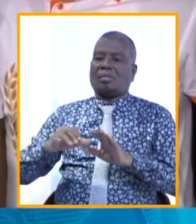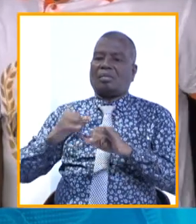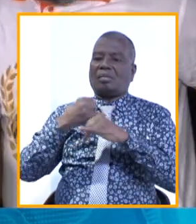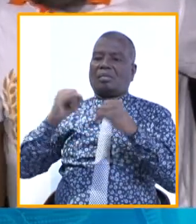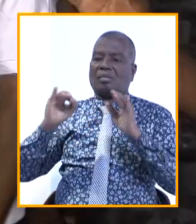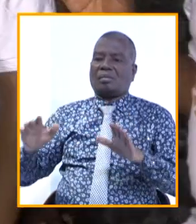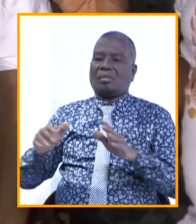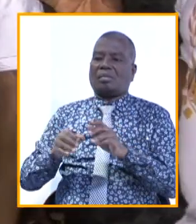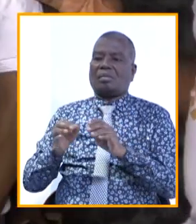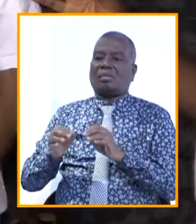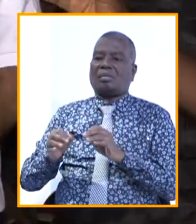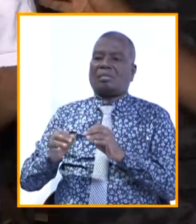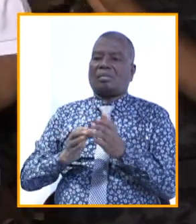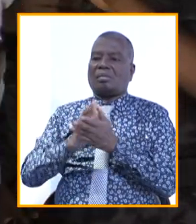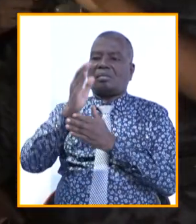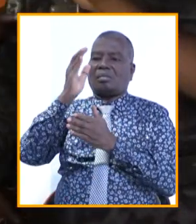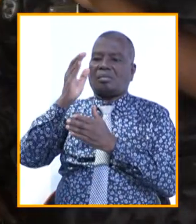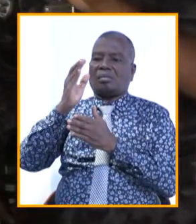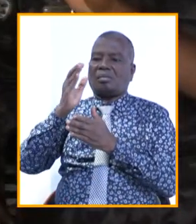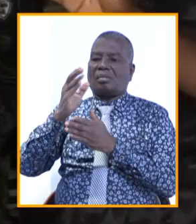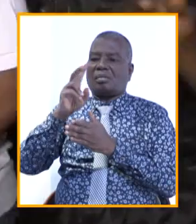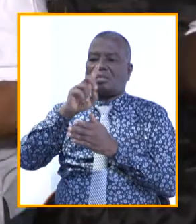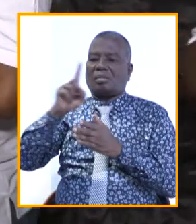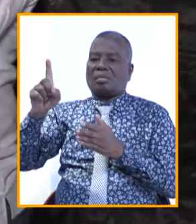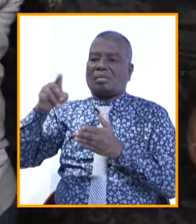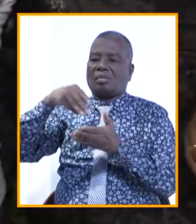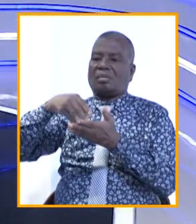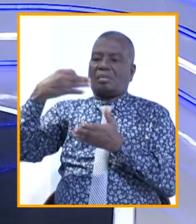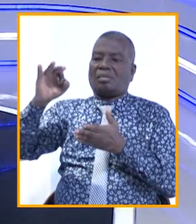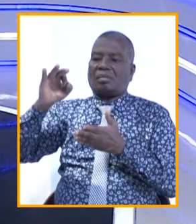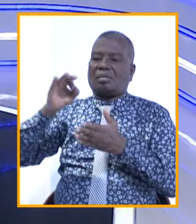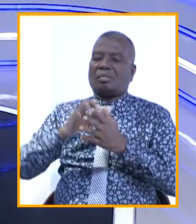Play gratifient respectivement d'un montant de 100 000 francs CFA.